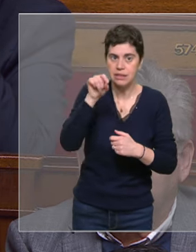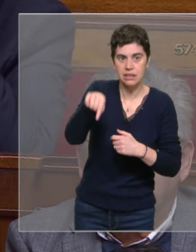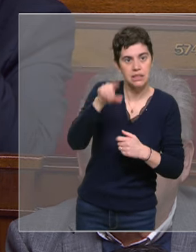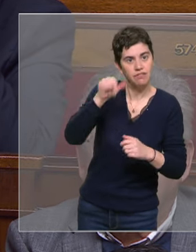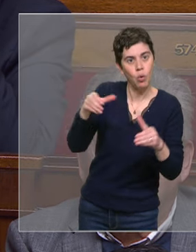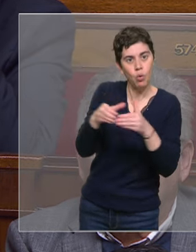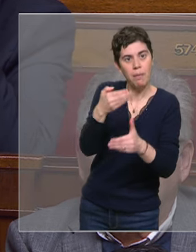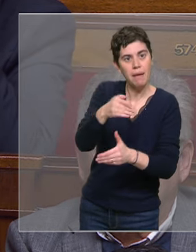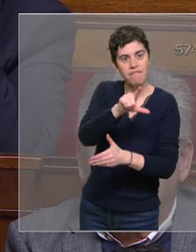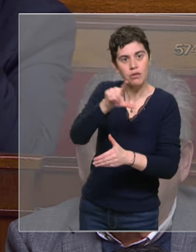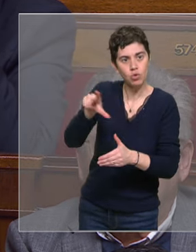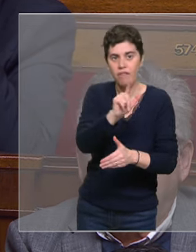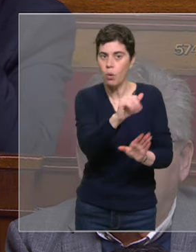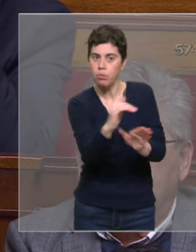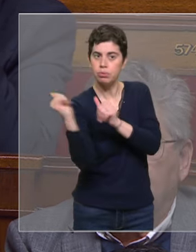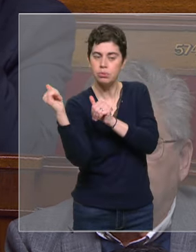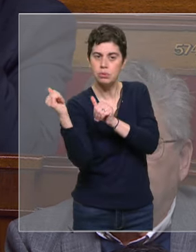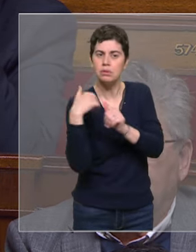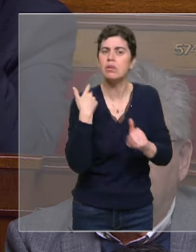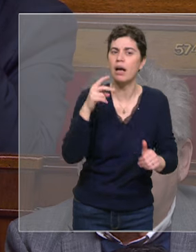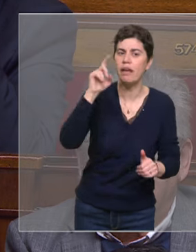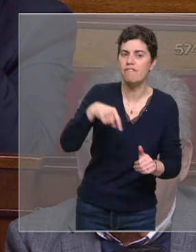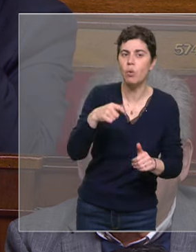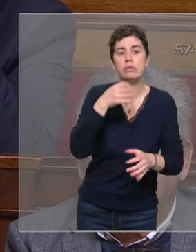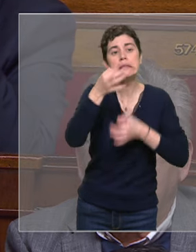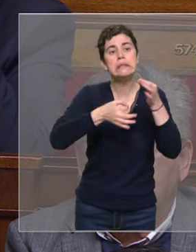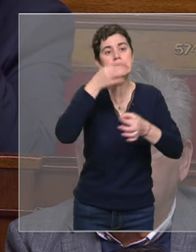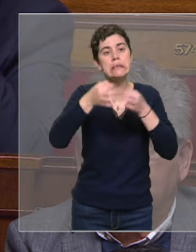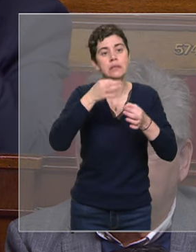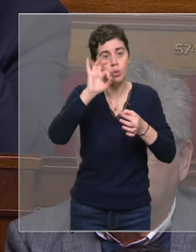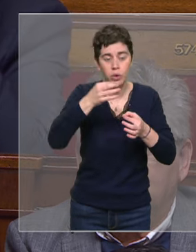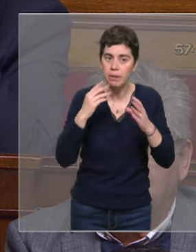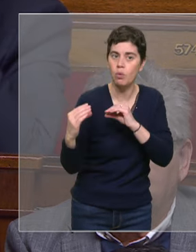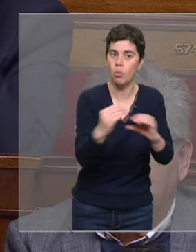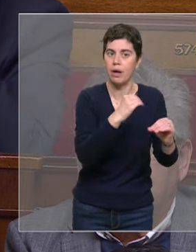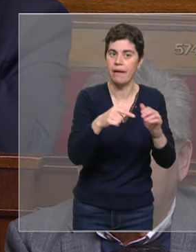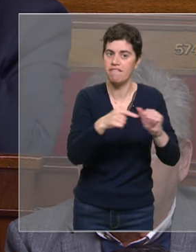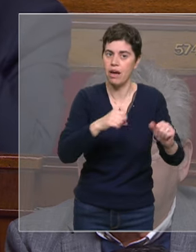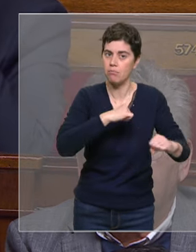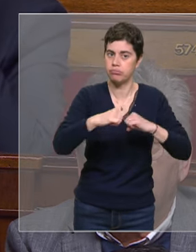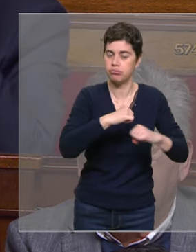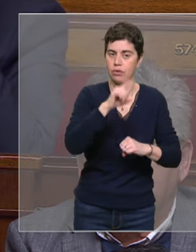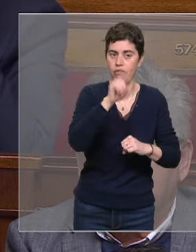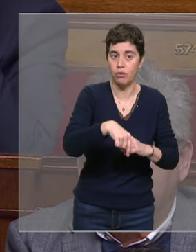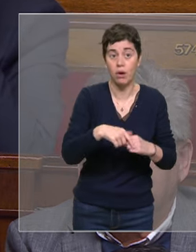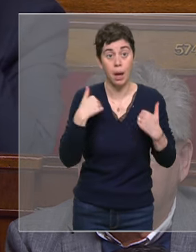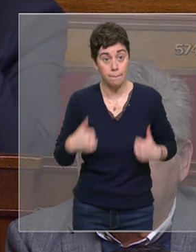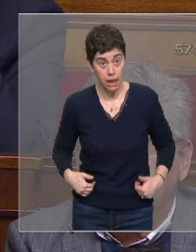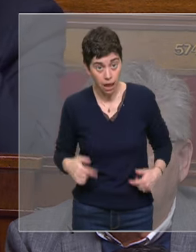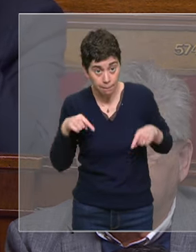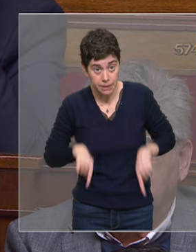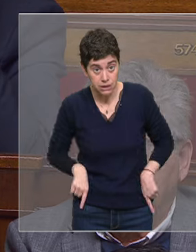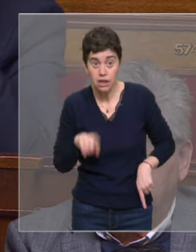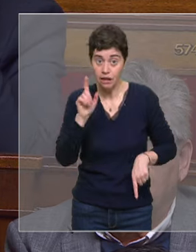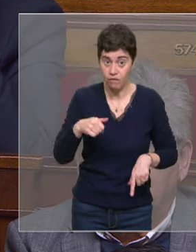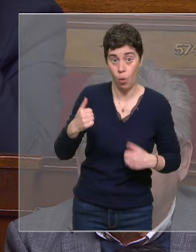se retirer du territoire congolais. Les mots sont importants, les actes le sont plus encore. Alors, Madame la Ministre, allez-vous geler vos coopérations militaires avec le